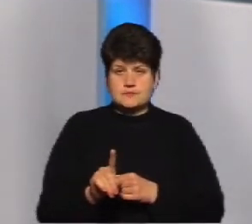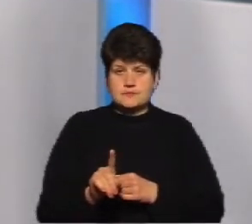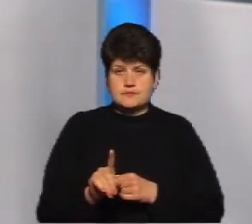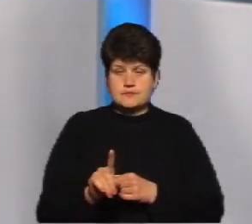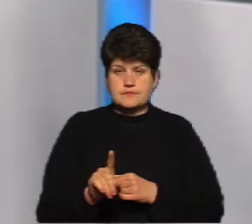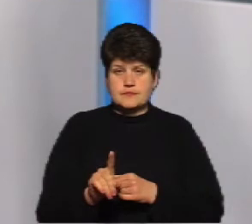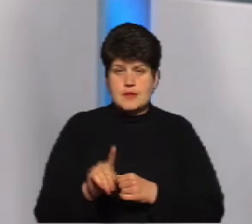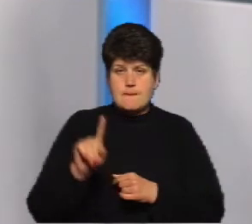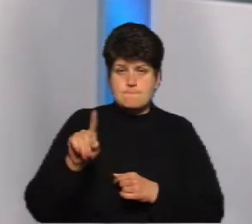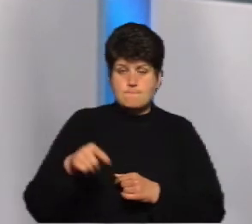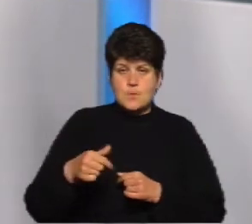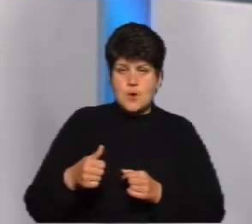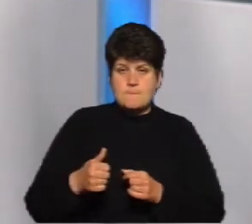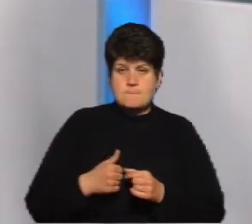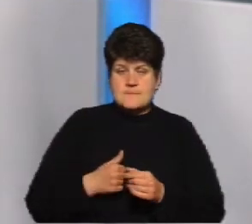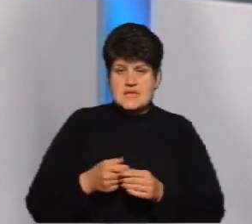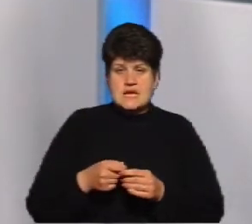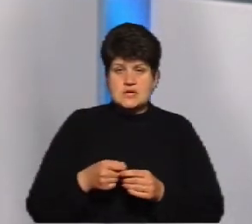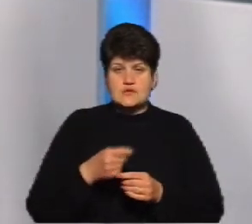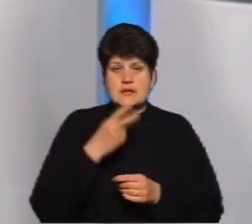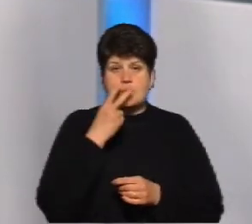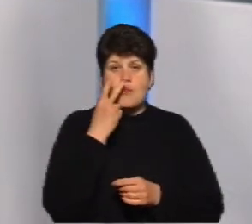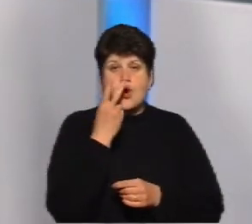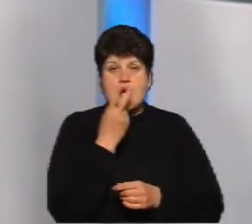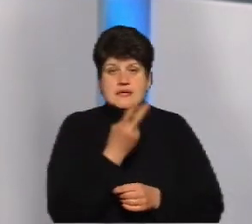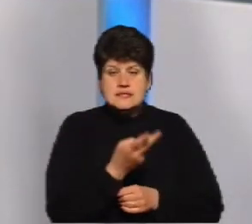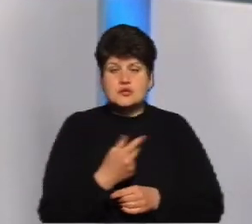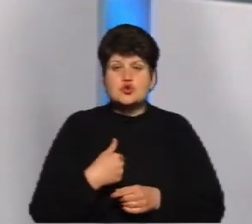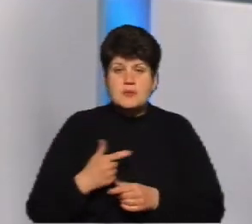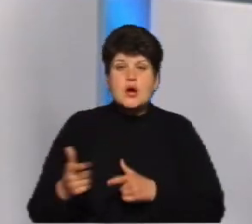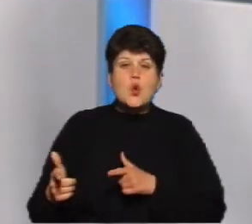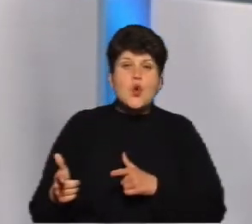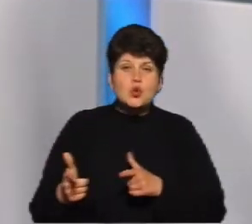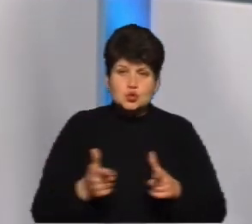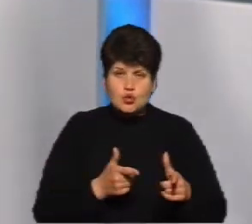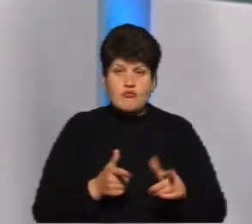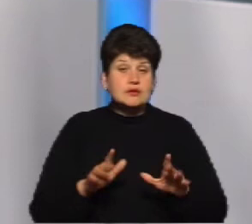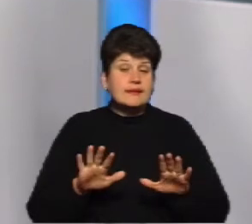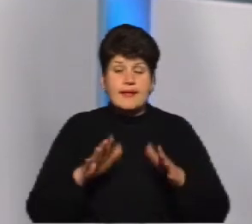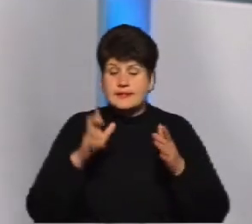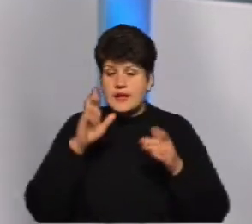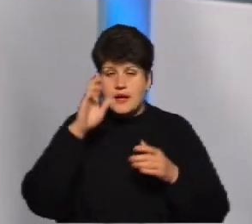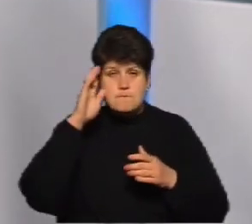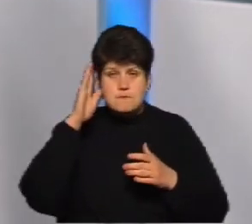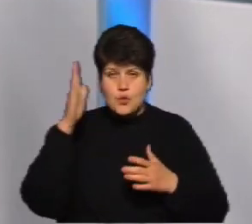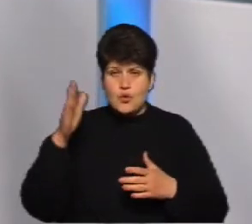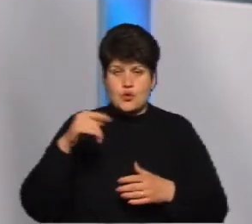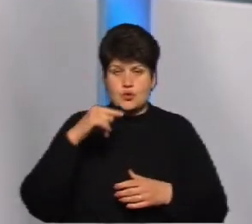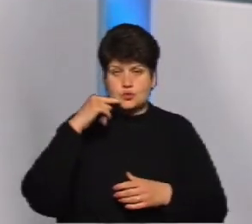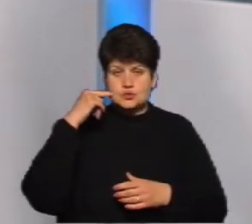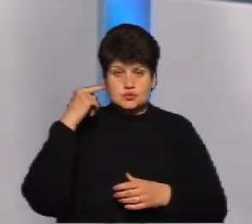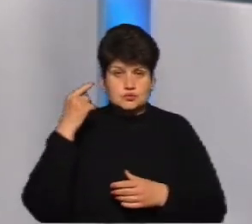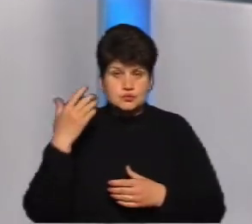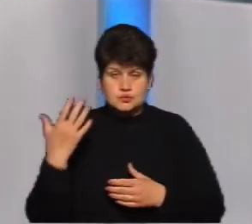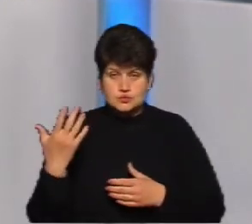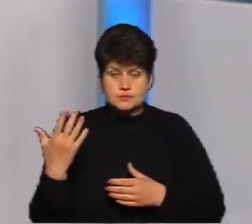відмобілізувати і цим самим навіть показати, що ми готові, якщо, не дай Бог, Російська Федерація, скажімо